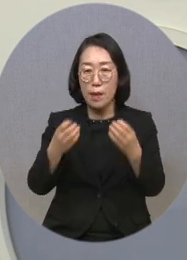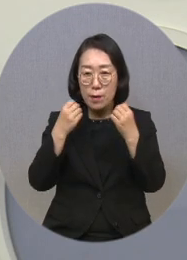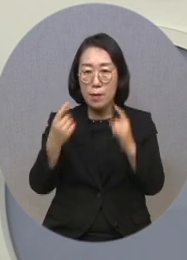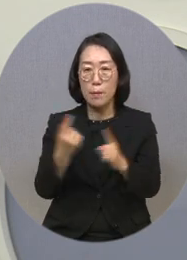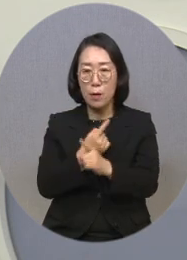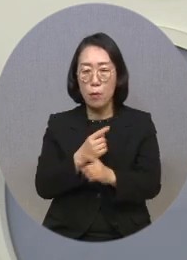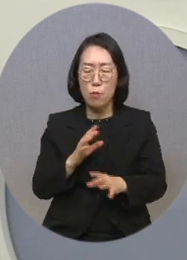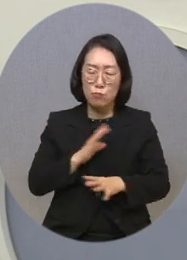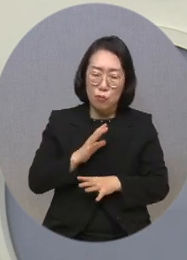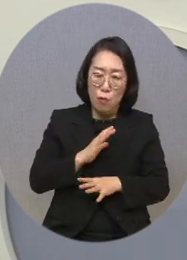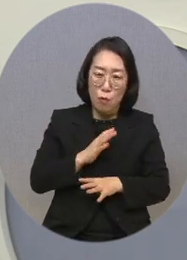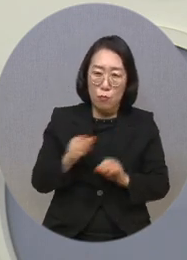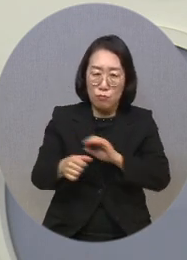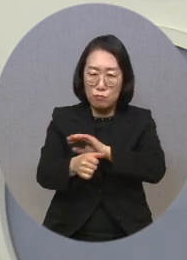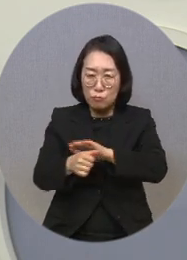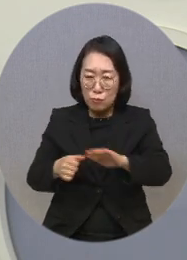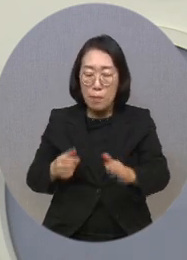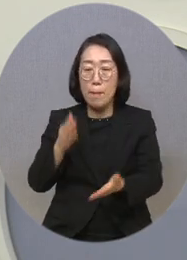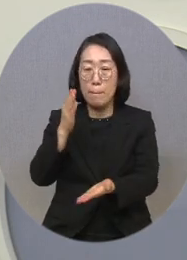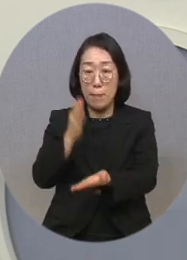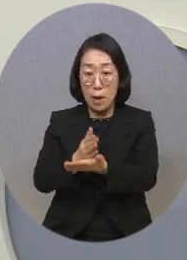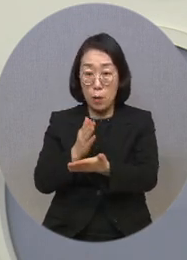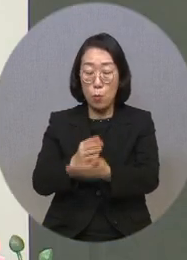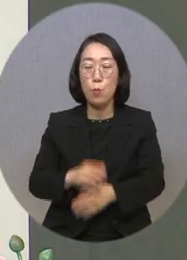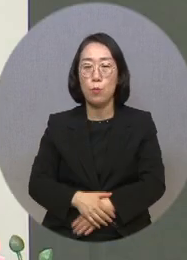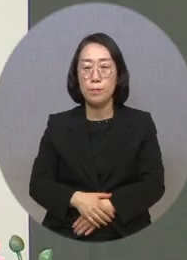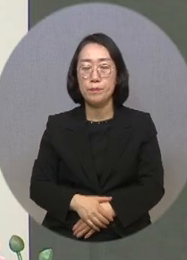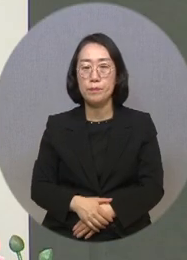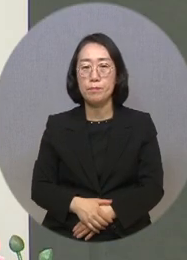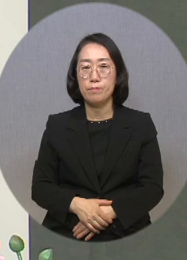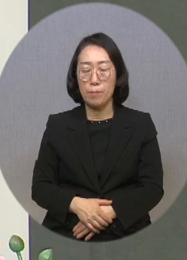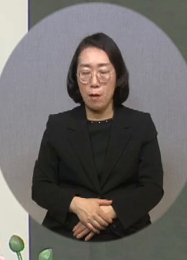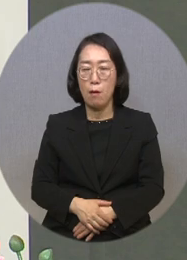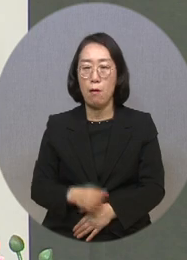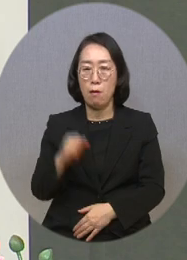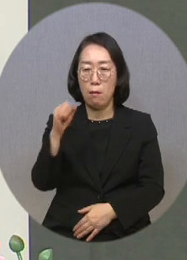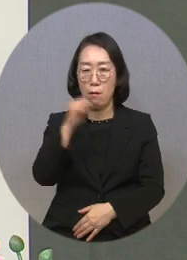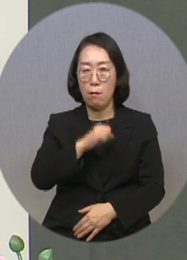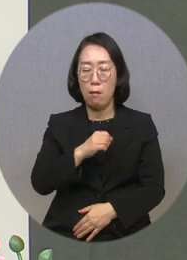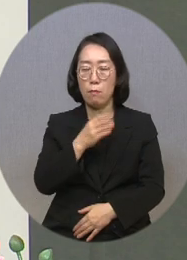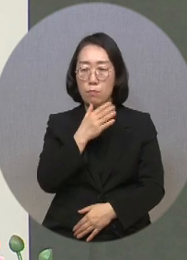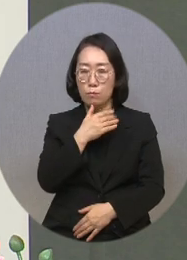무섭다 두렵다만 할 일이 아니라. 네. 그렇군요. 네.